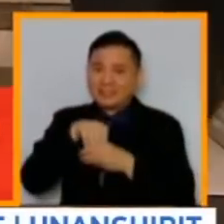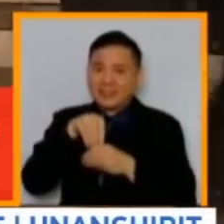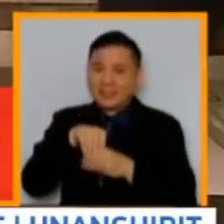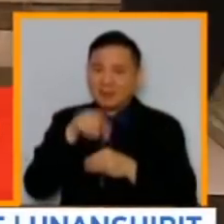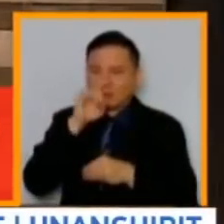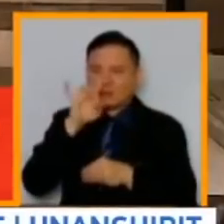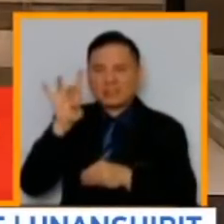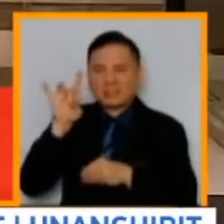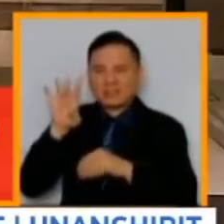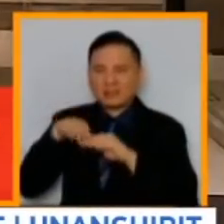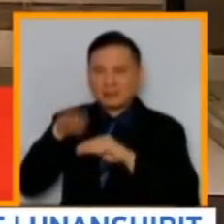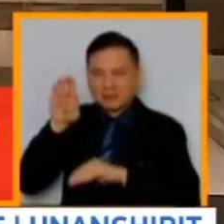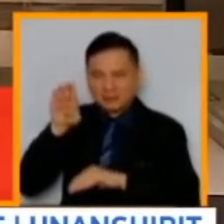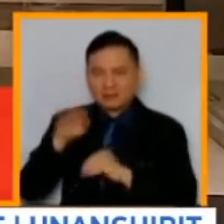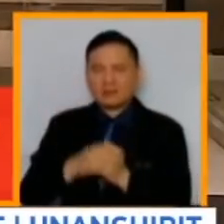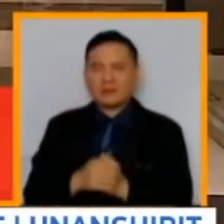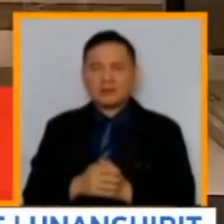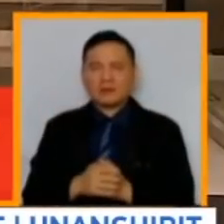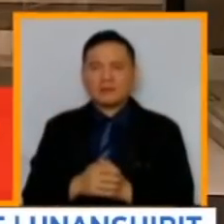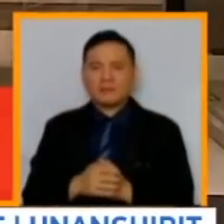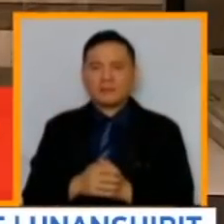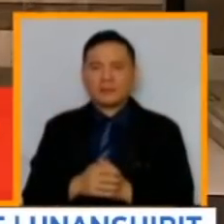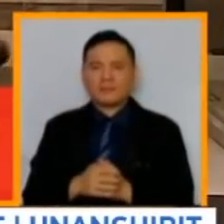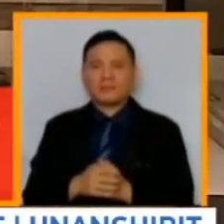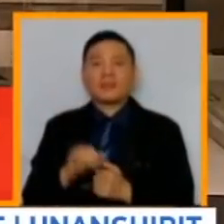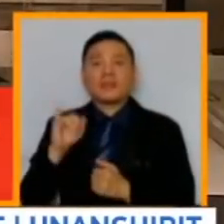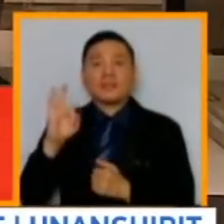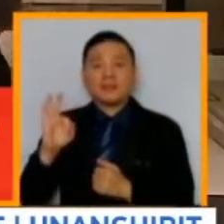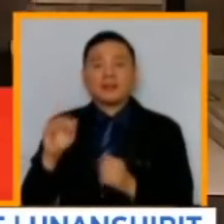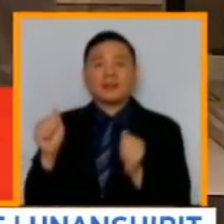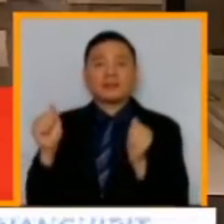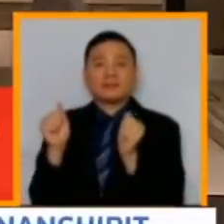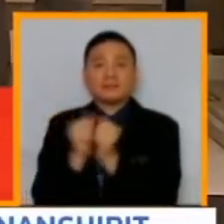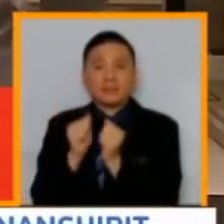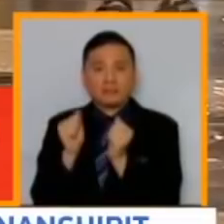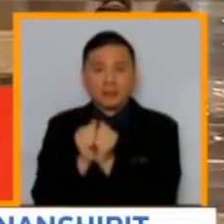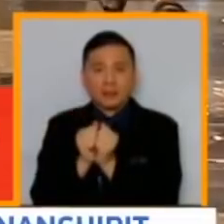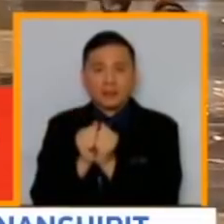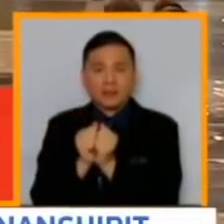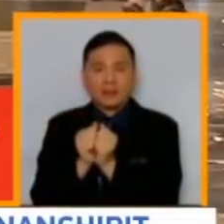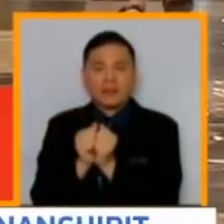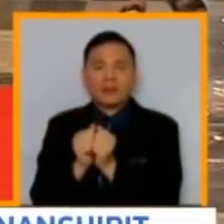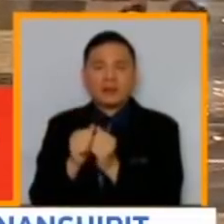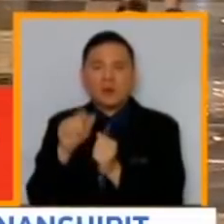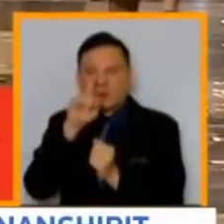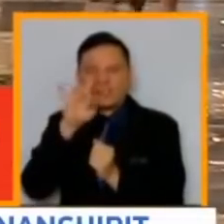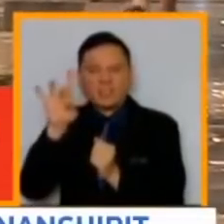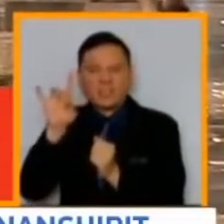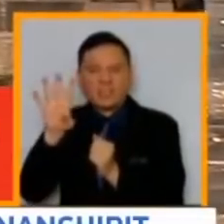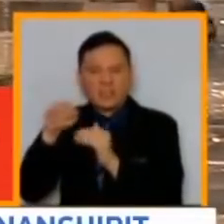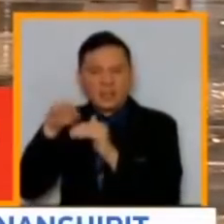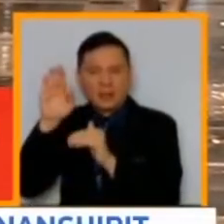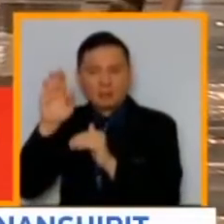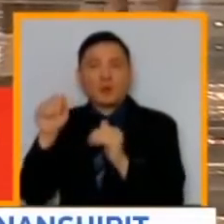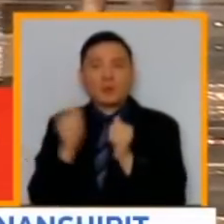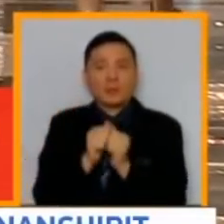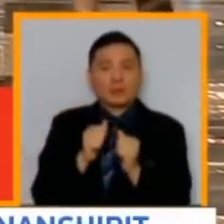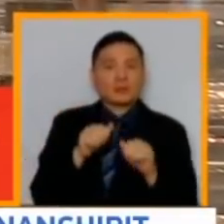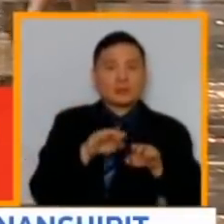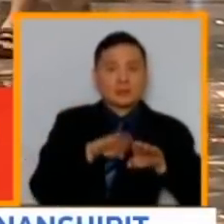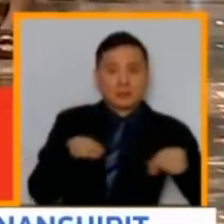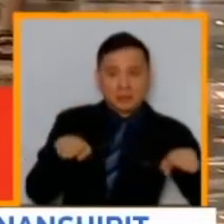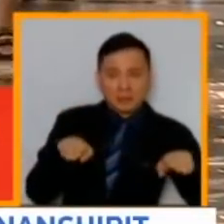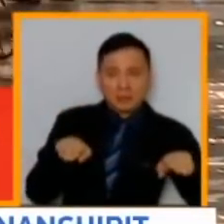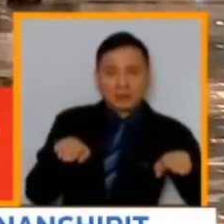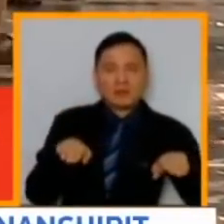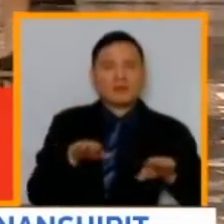pwede silang may kasamang below 18, so makakapasok pa din, walang age restriction. Pero yung below